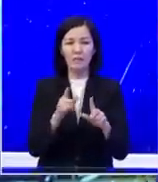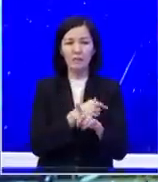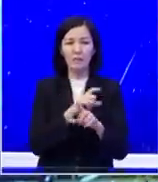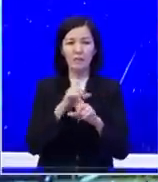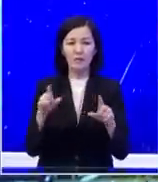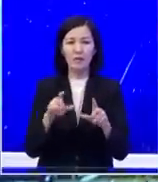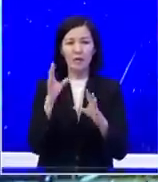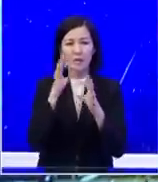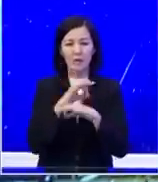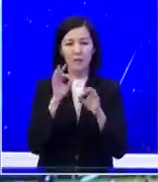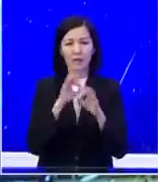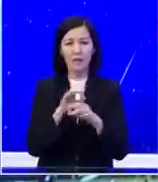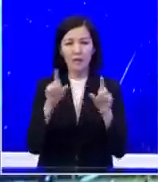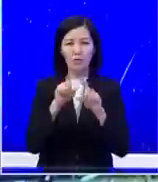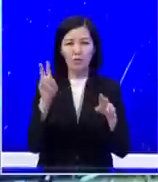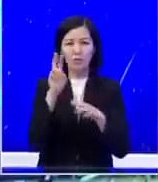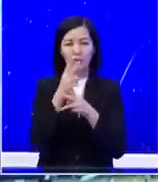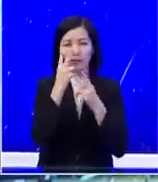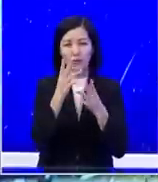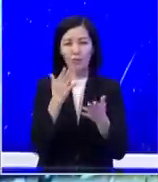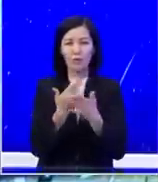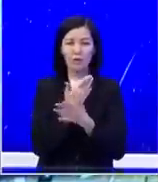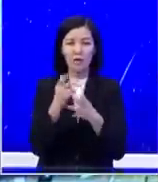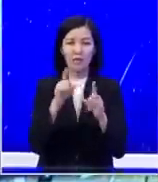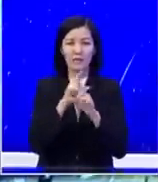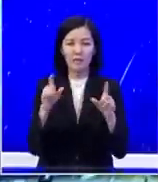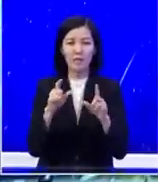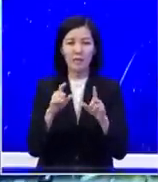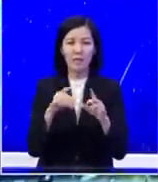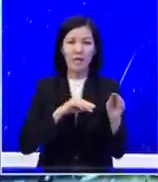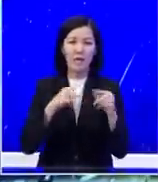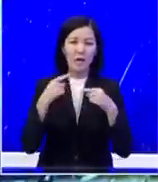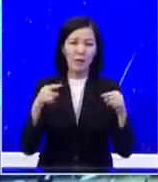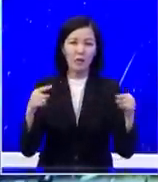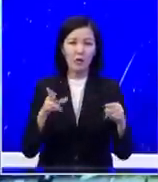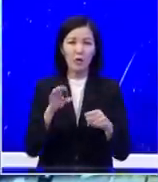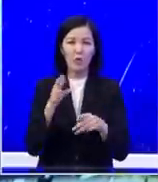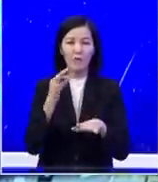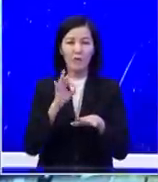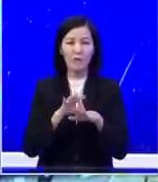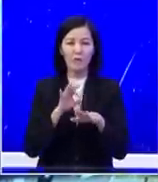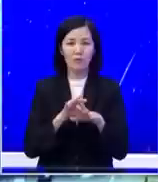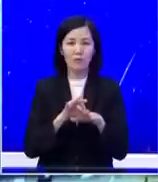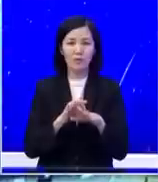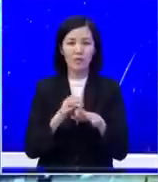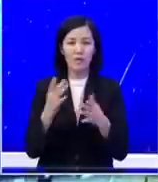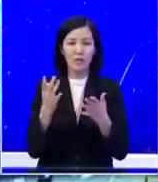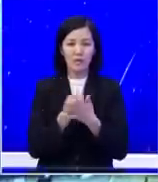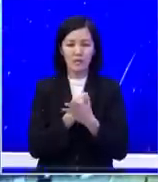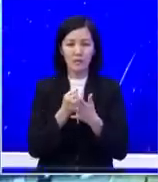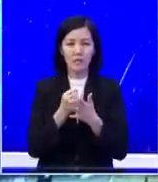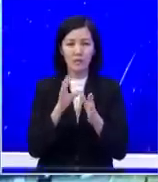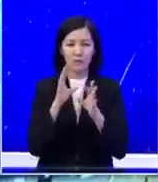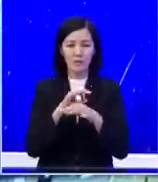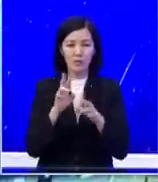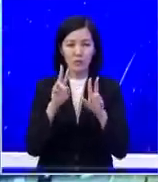медициналық лабораторияның ғимаратын барып көрді. Жаңа зертхана әмбебап қазіргі жағдайда COVID-19 инфекциясын анықтай аларлық мүмкіндігі